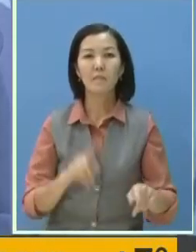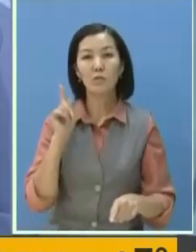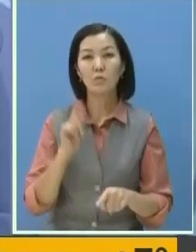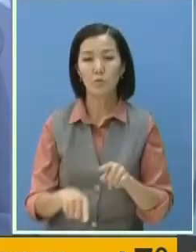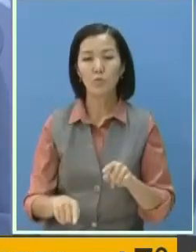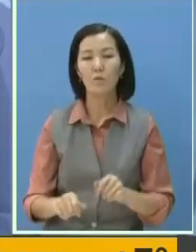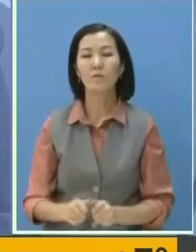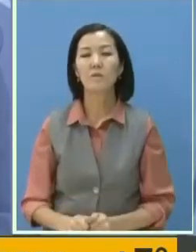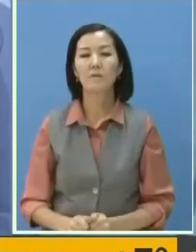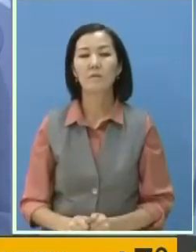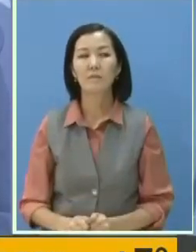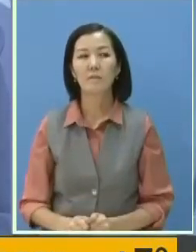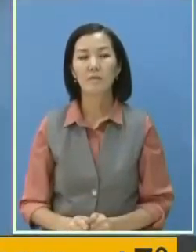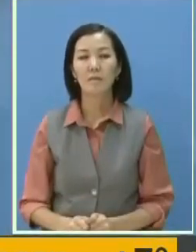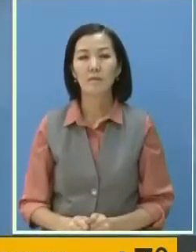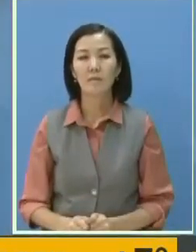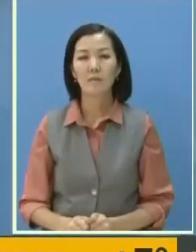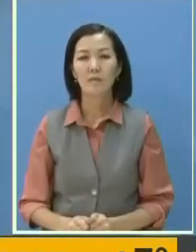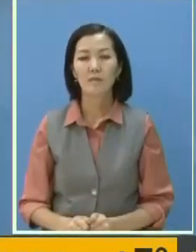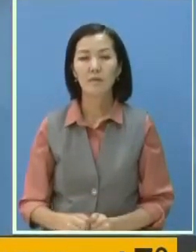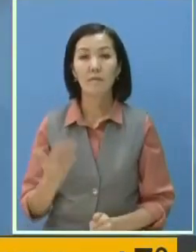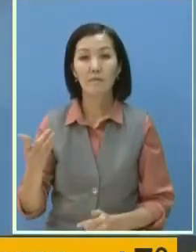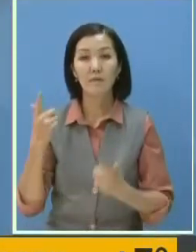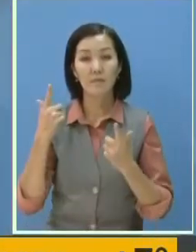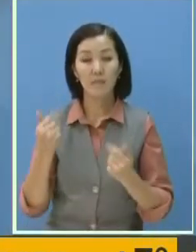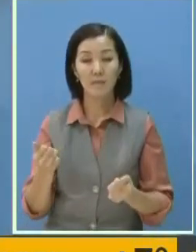процесс появления симптомов. Вы знаете,